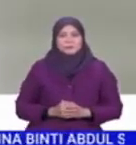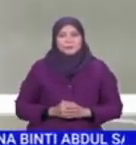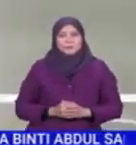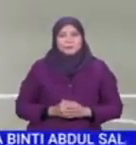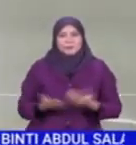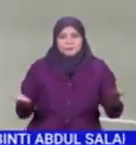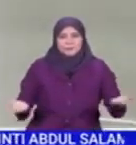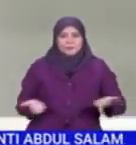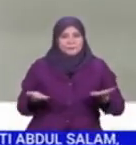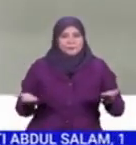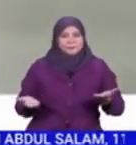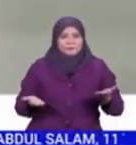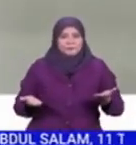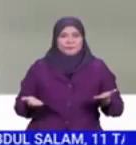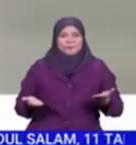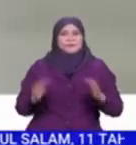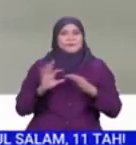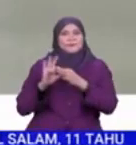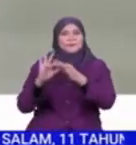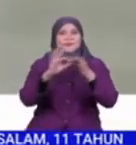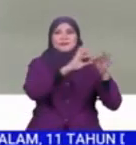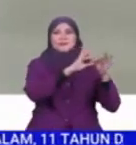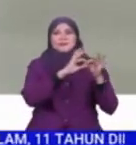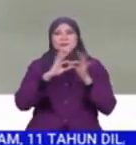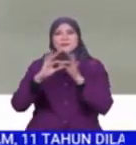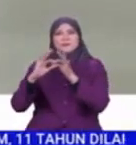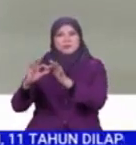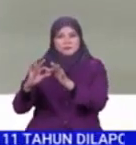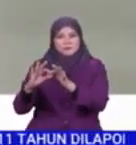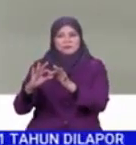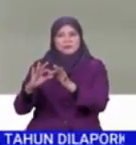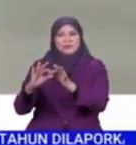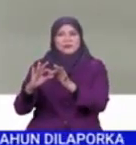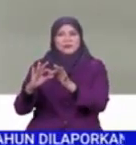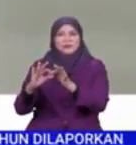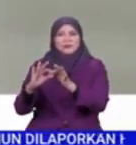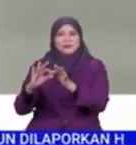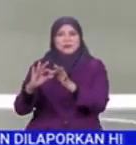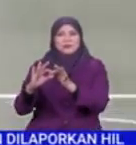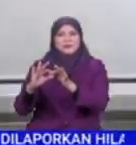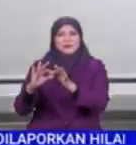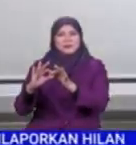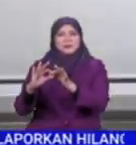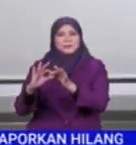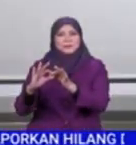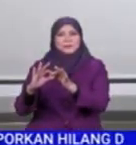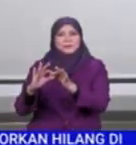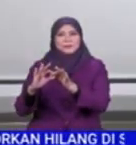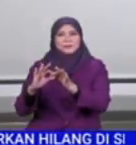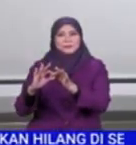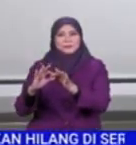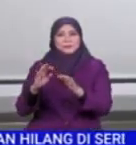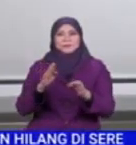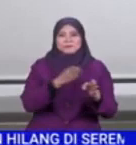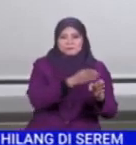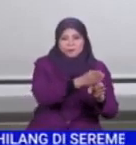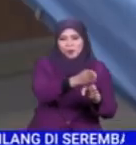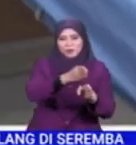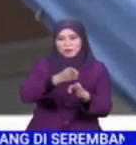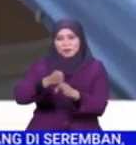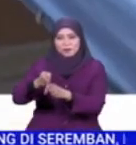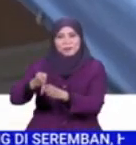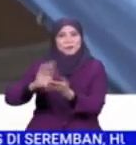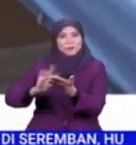lihat HP kerjasama Ini bukan saja rusak ada diantara Open ditakuti